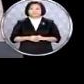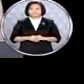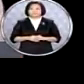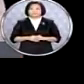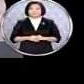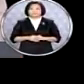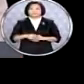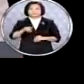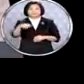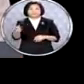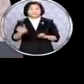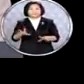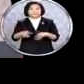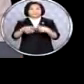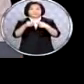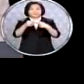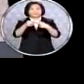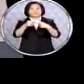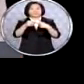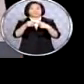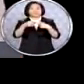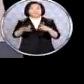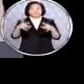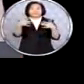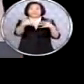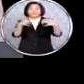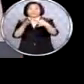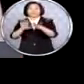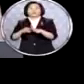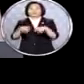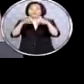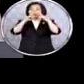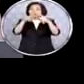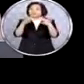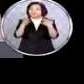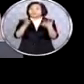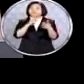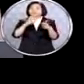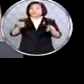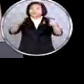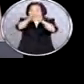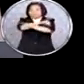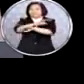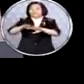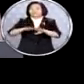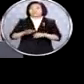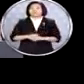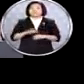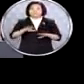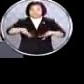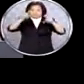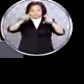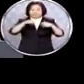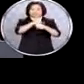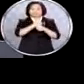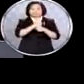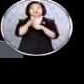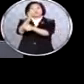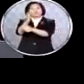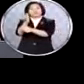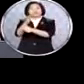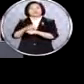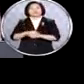接着我们将进行第二轮的参选人交叉诘问，回答的顺序会对调，请马英九先生提问，